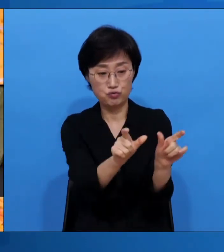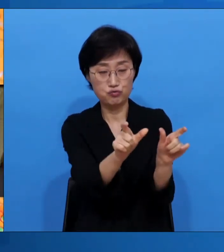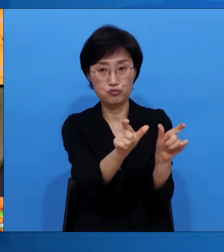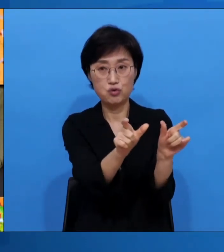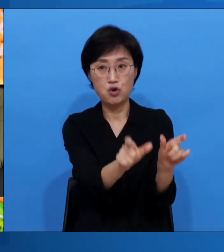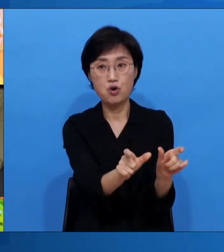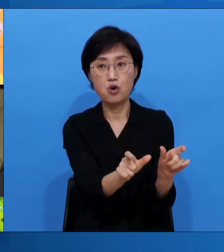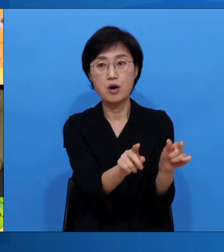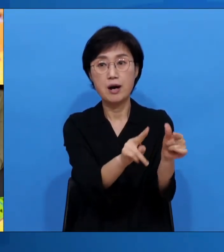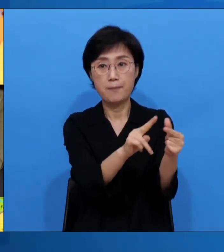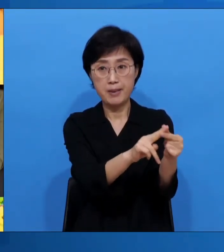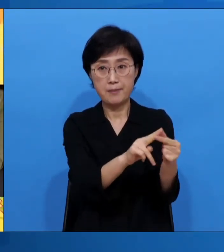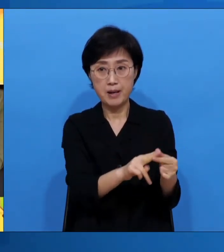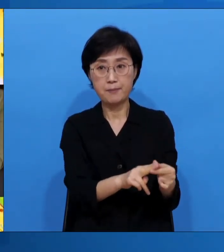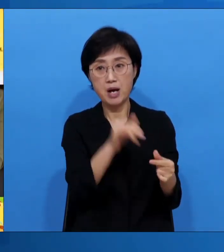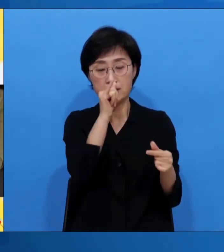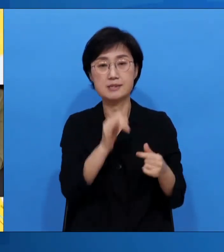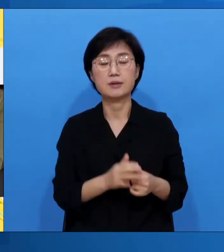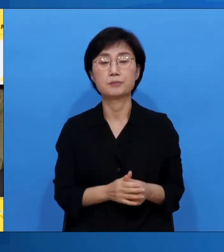가지 언어가 있습니다.